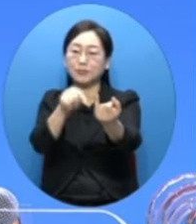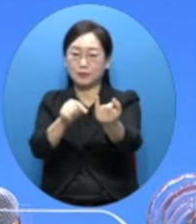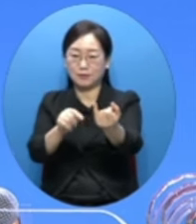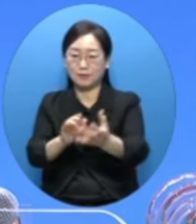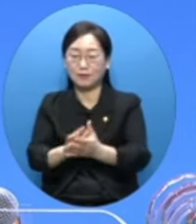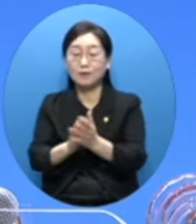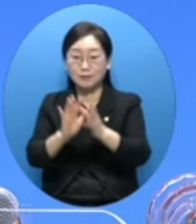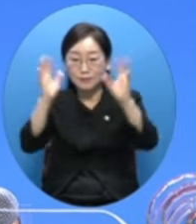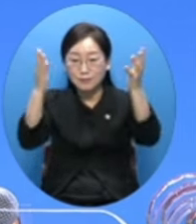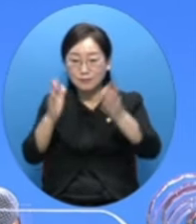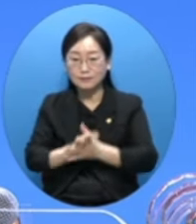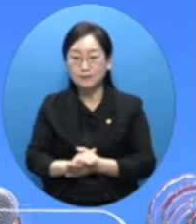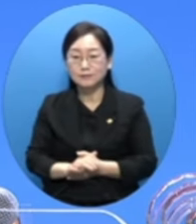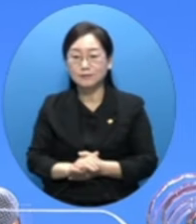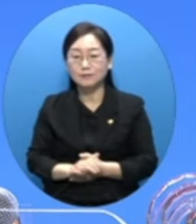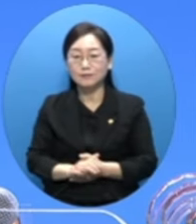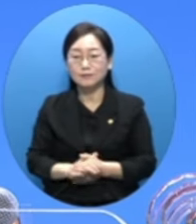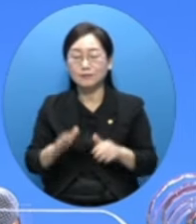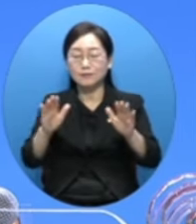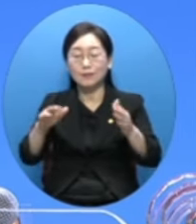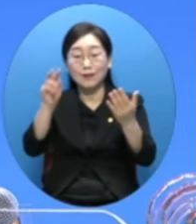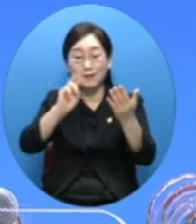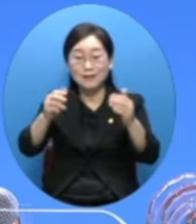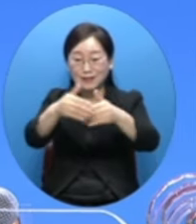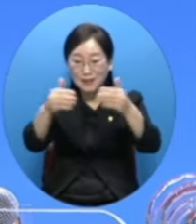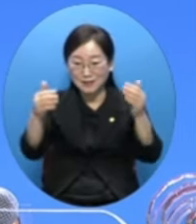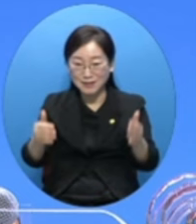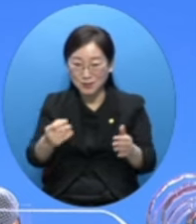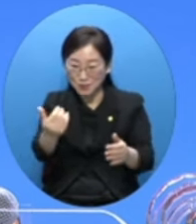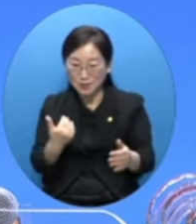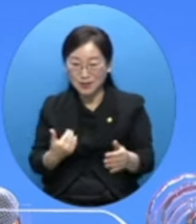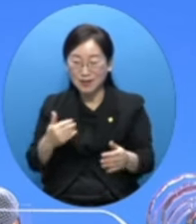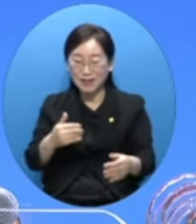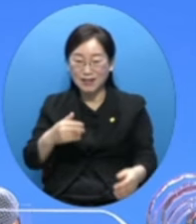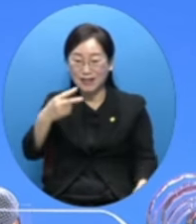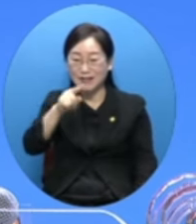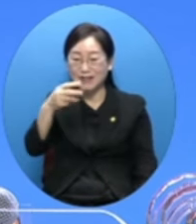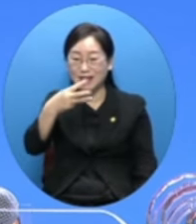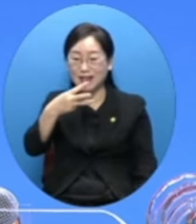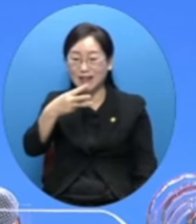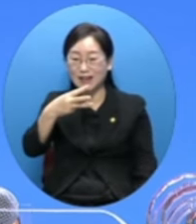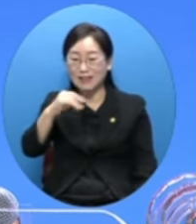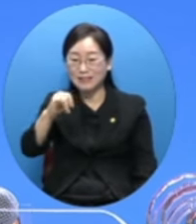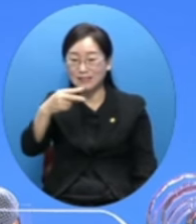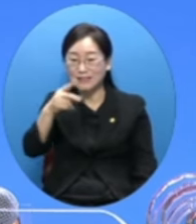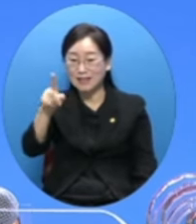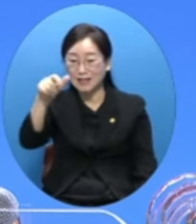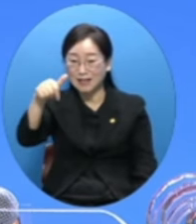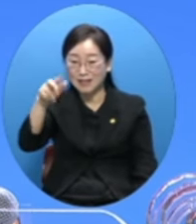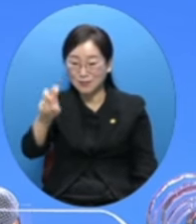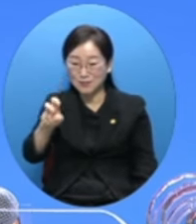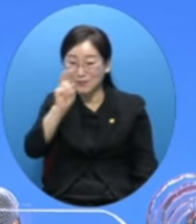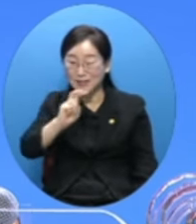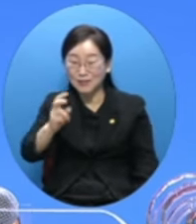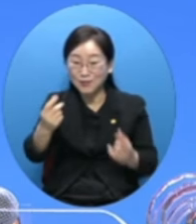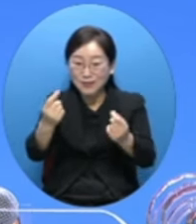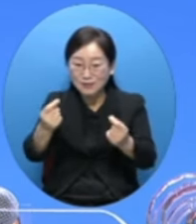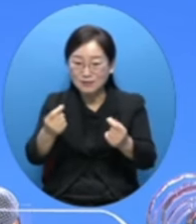할렐루야. 오늘 찬양대가 달리다곰을 찬양했는데 오늘도 달리다곰의 기적은 일어나는